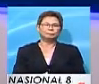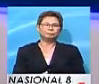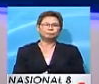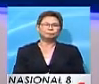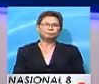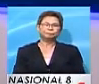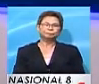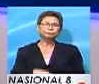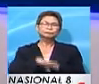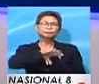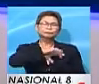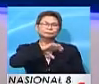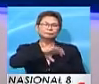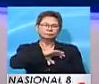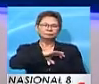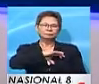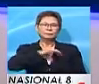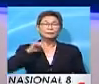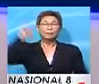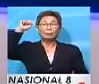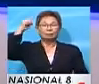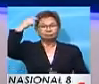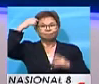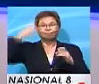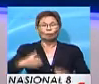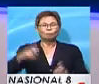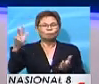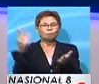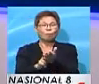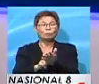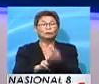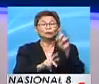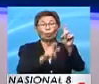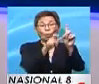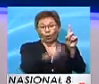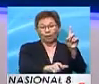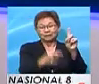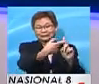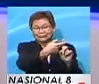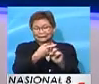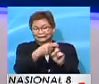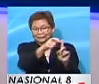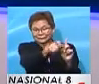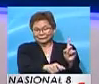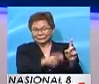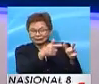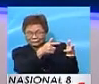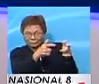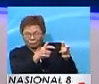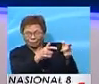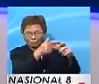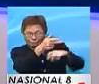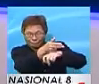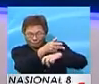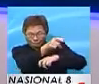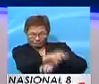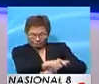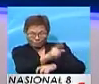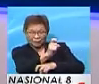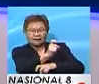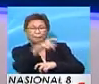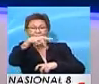ini polis Sabah mengesahkan seorang darada penculik dari selatan Filipina yang ditembak mati pasukan gerakan am